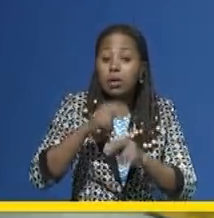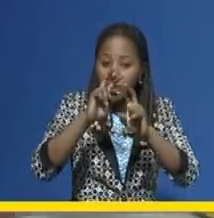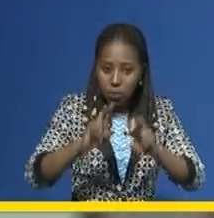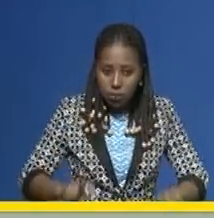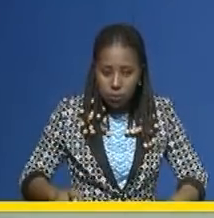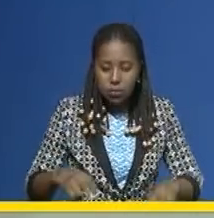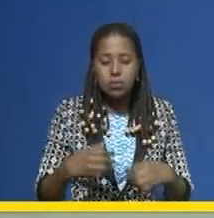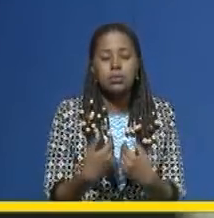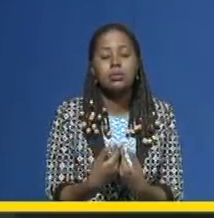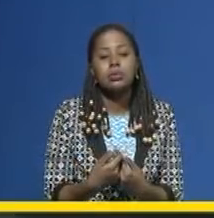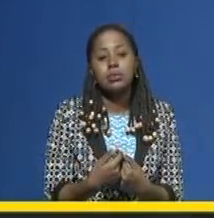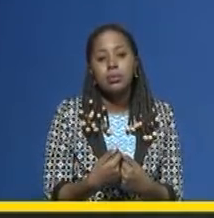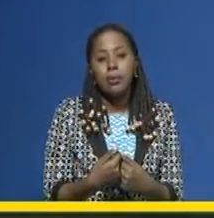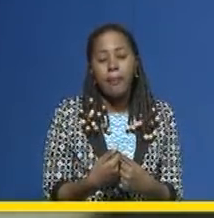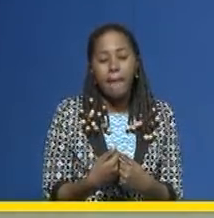ukaguzi.